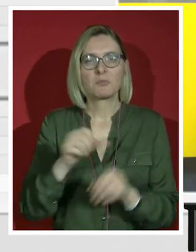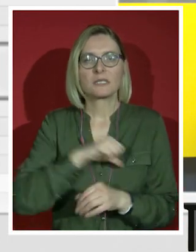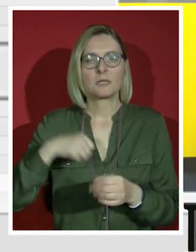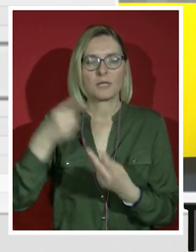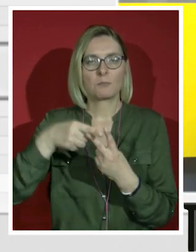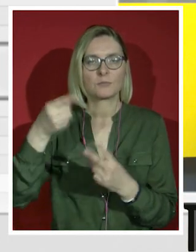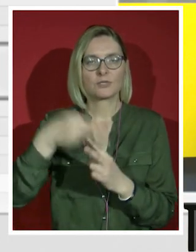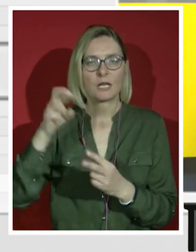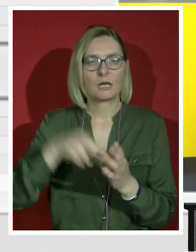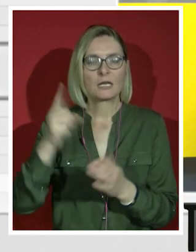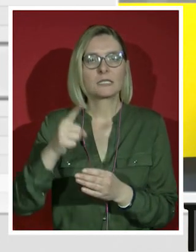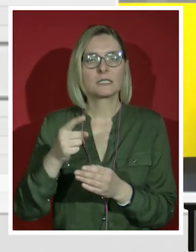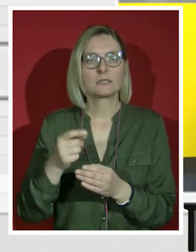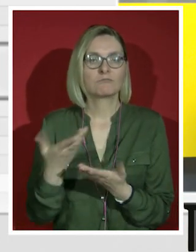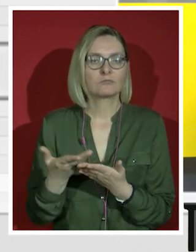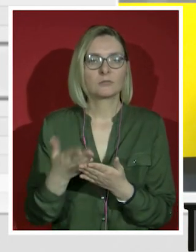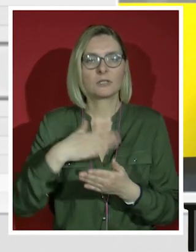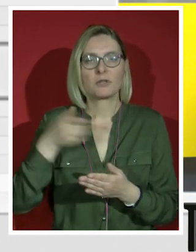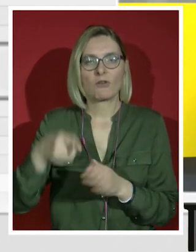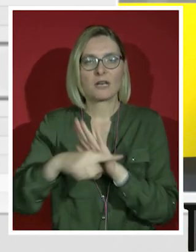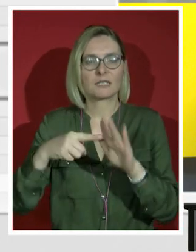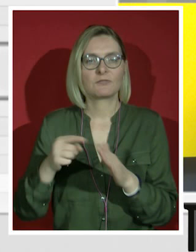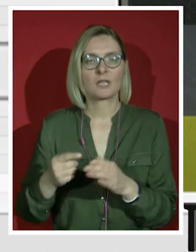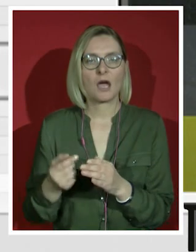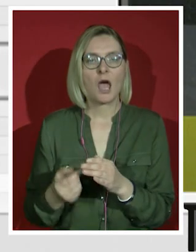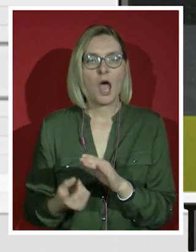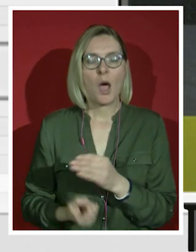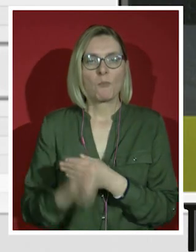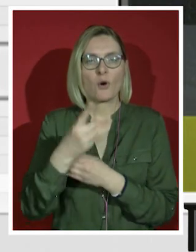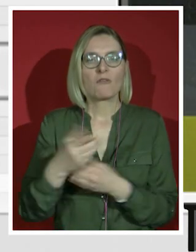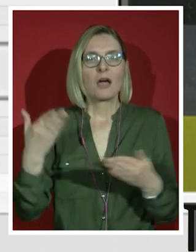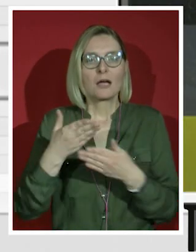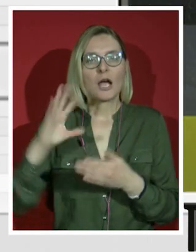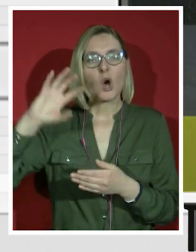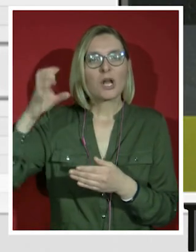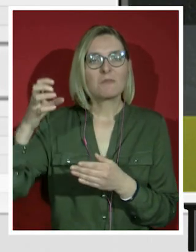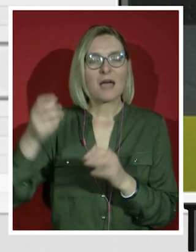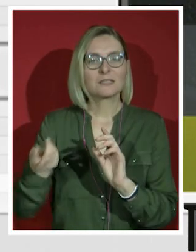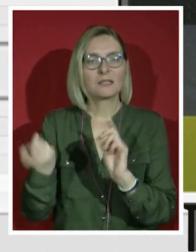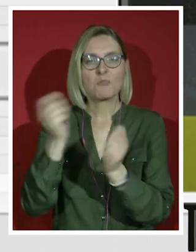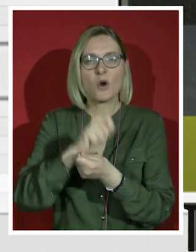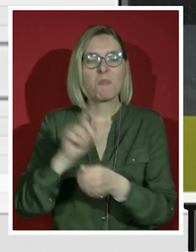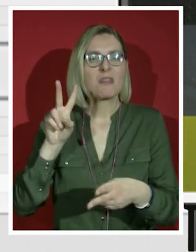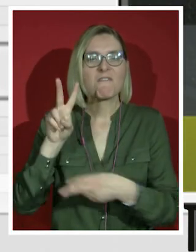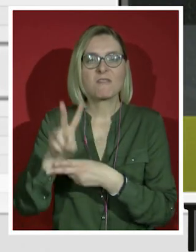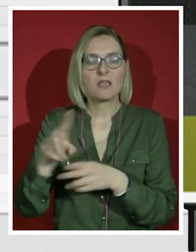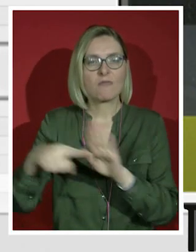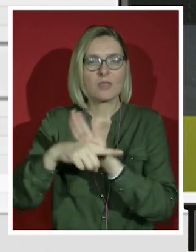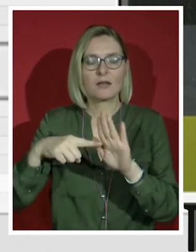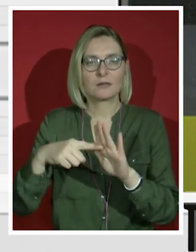таа појава. Така. Така. Како на он директно климатските промени влијаат? Кажавте,